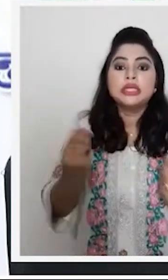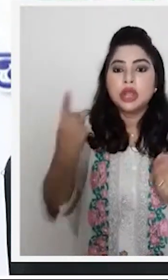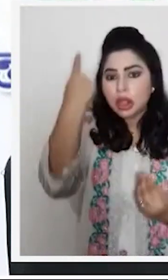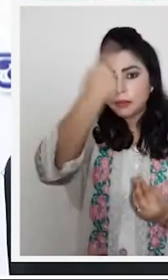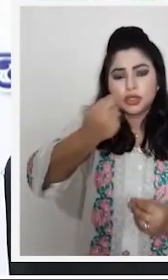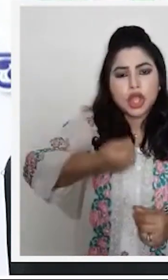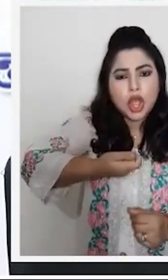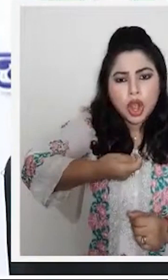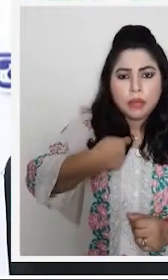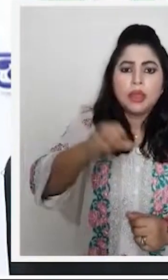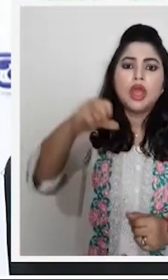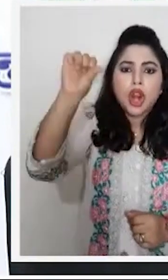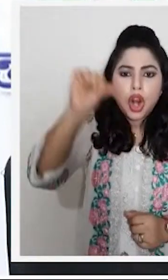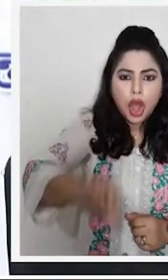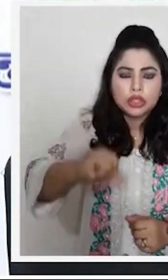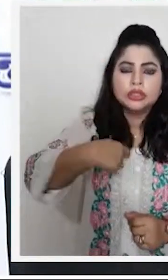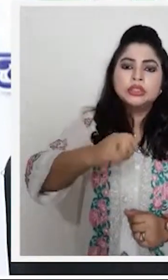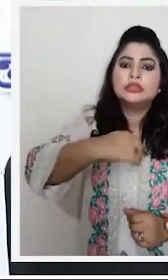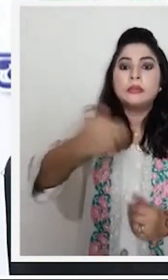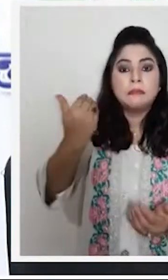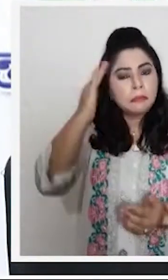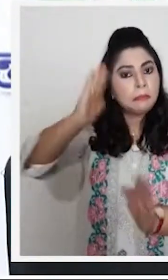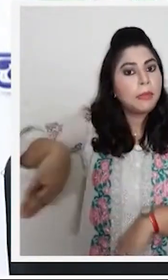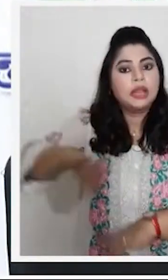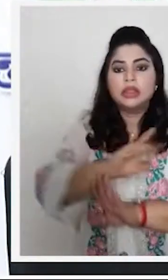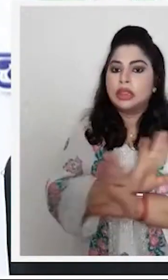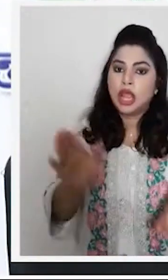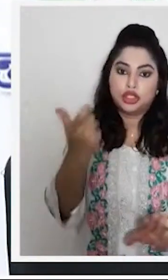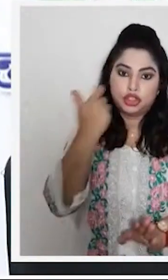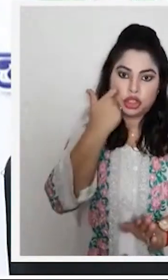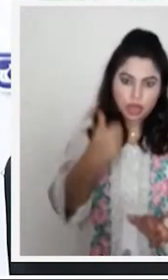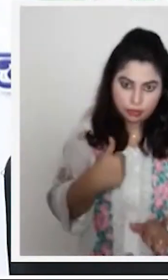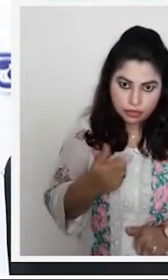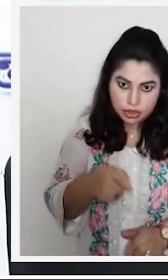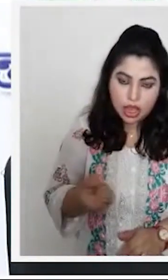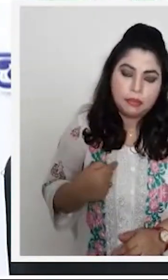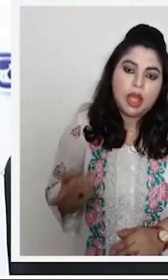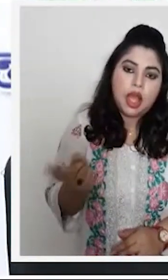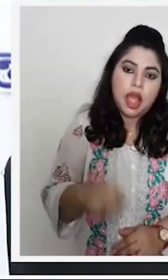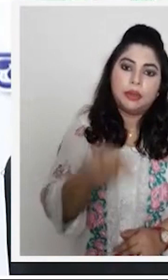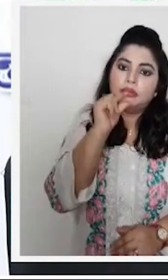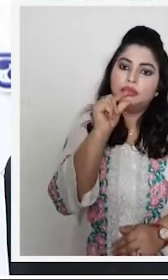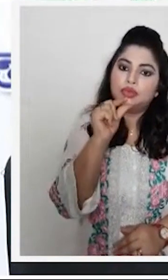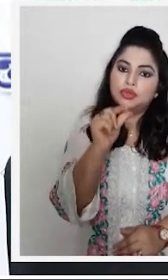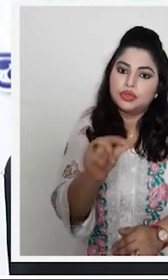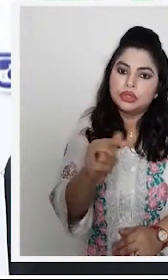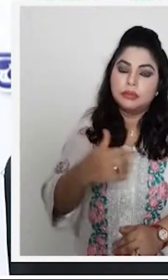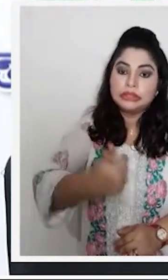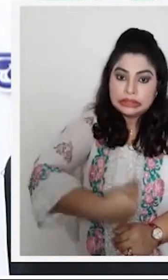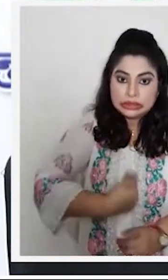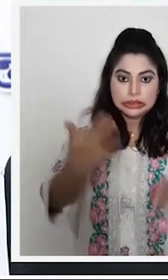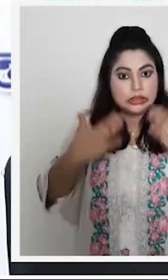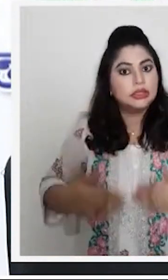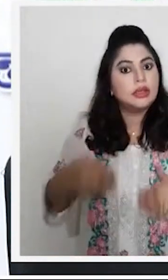পরিস্থিতিতে কোনোভাবেই আমরা চিকিৎসা সেবা থেকে সাধারণ মানুষকে বঞ্চিত না করি। সরকার অবশ্যই এই ক্ষেত্রে ব্যবস্থা নেবে, আমরা এই আশা